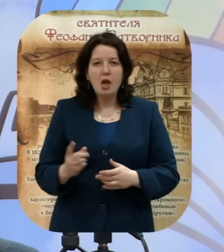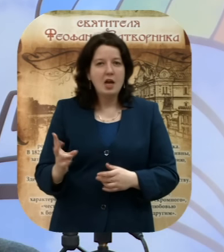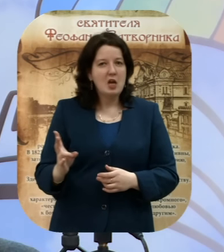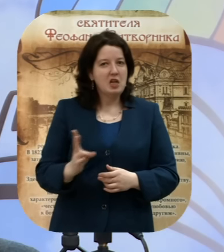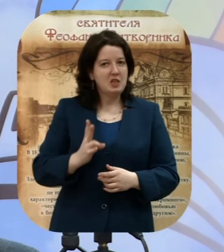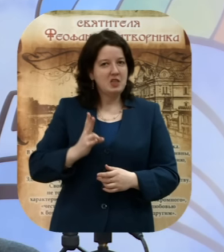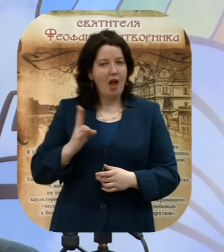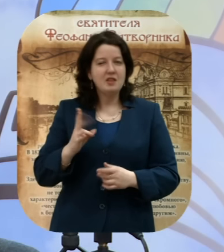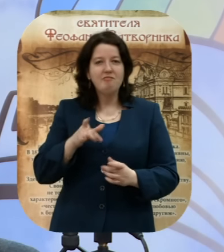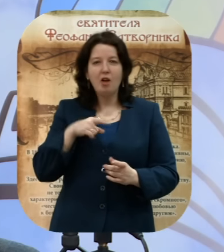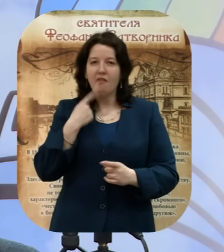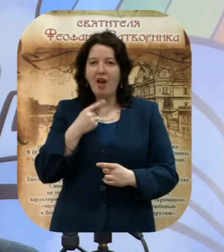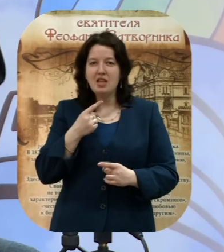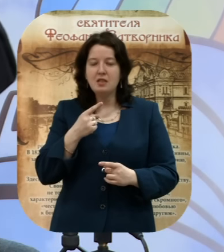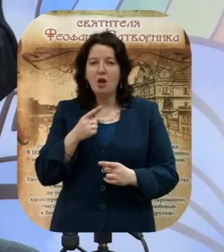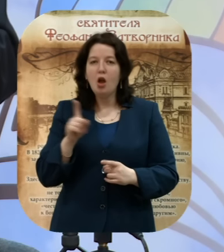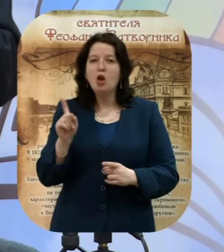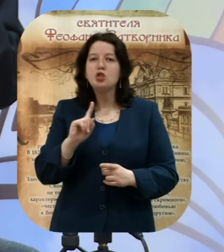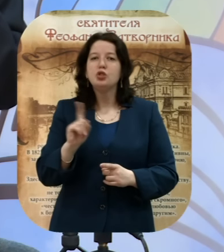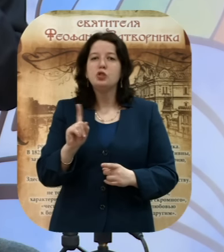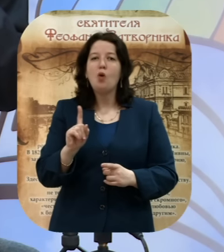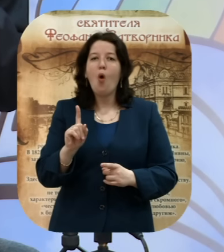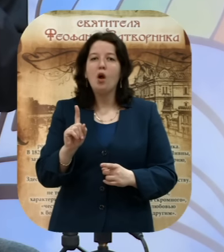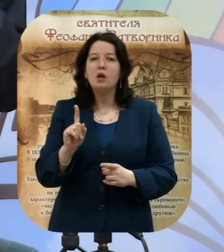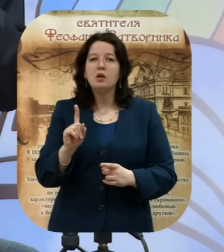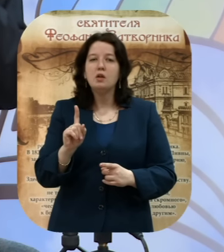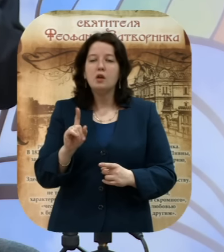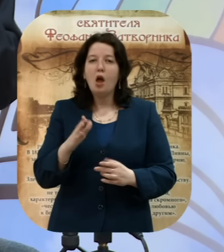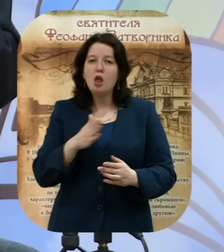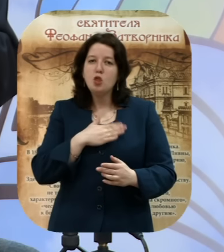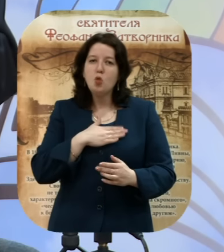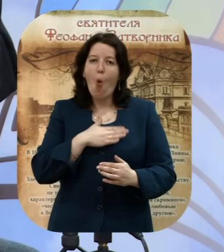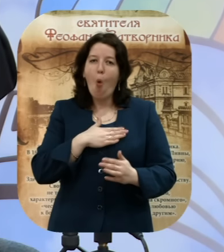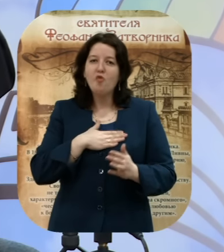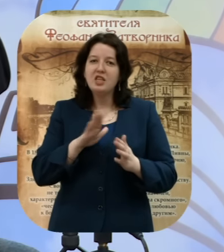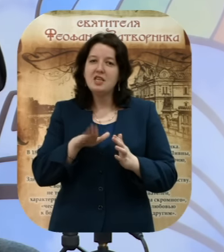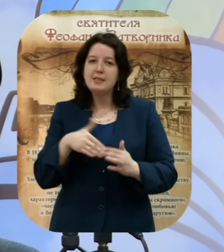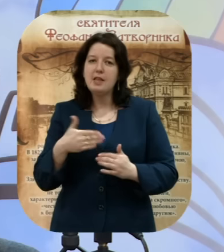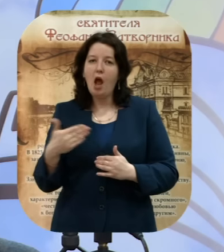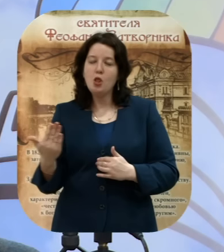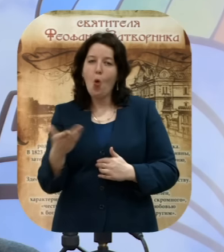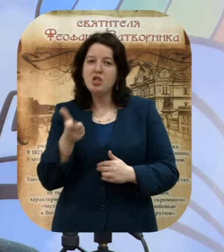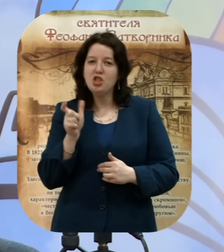Христианство говорит, что духовной стороной человека